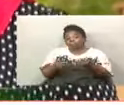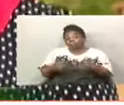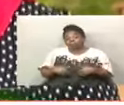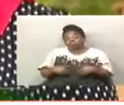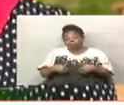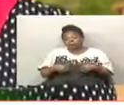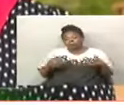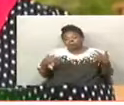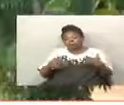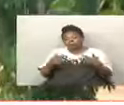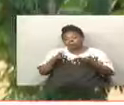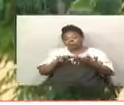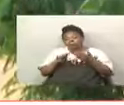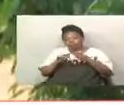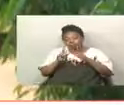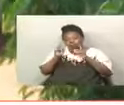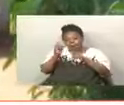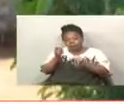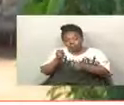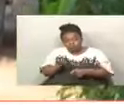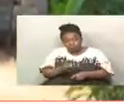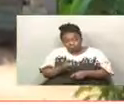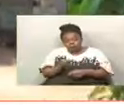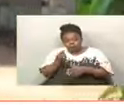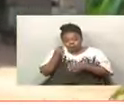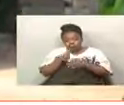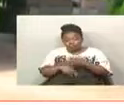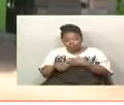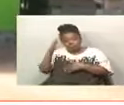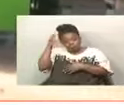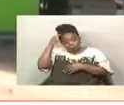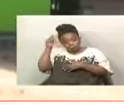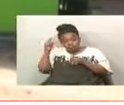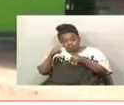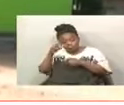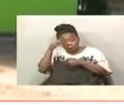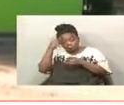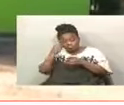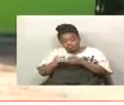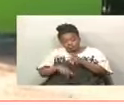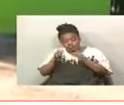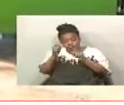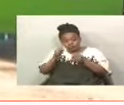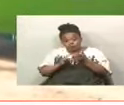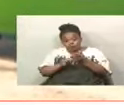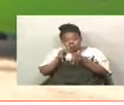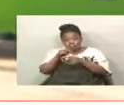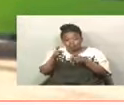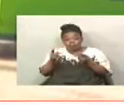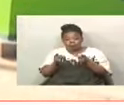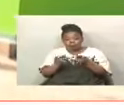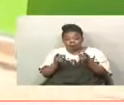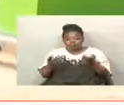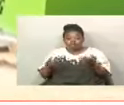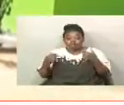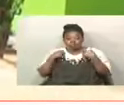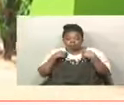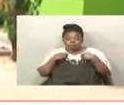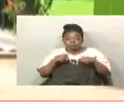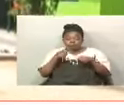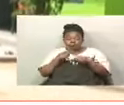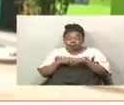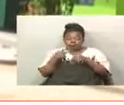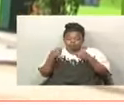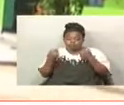people fearing to become farmers. Wanzunula agamba nti ebudaachi era yakiyiga nti famu zeeyambisibwa ng'ebifo by'obulambuzi. Mu kiseera